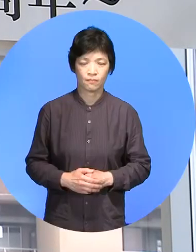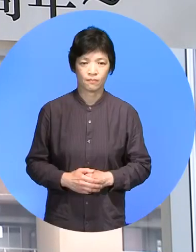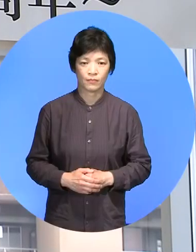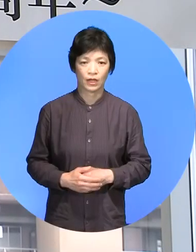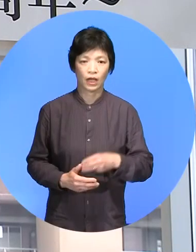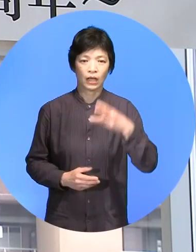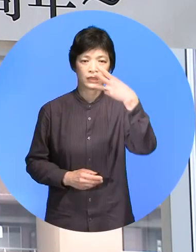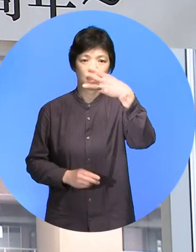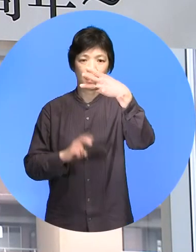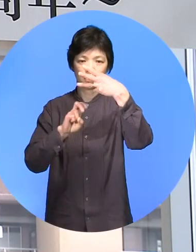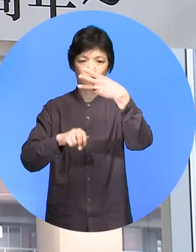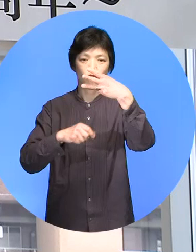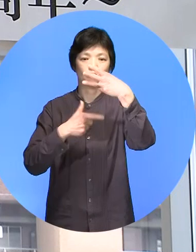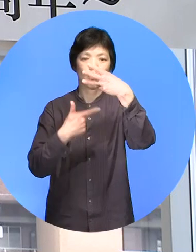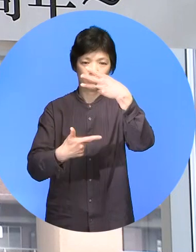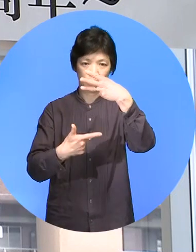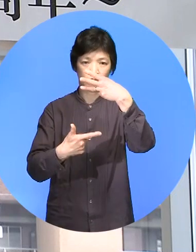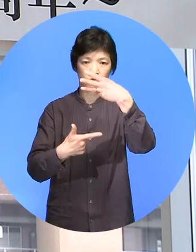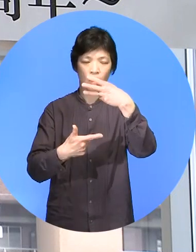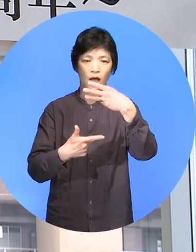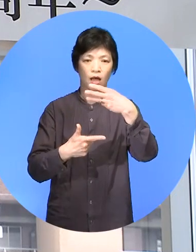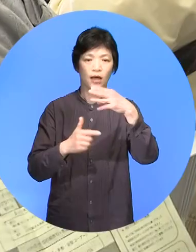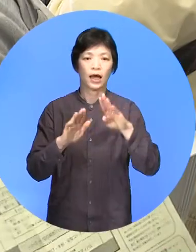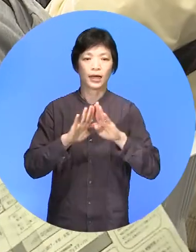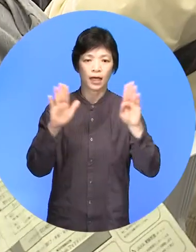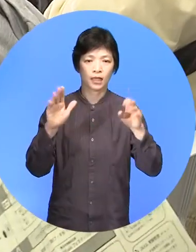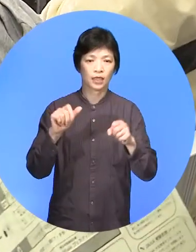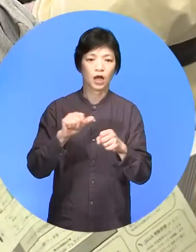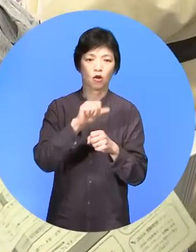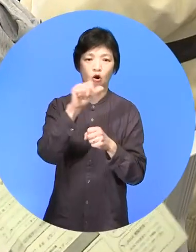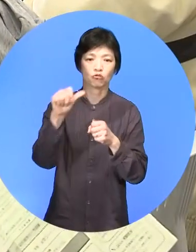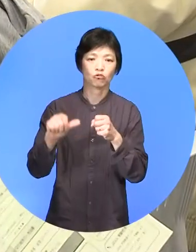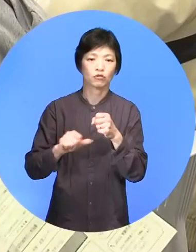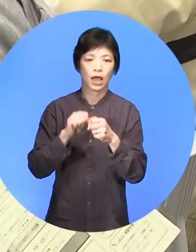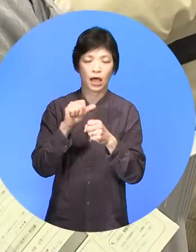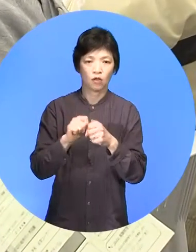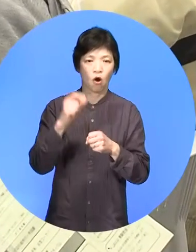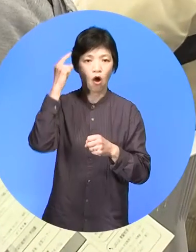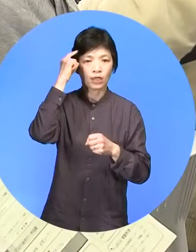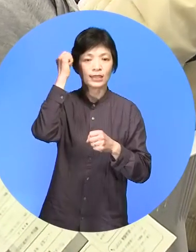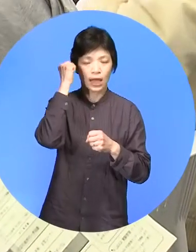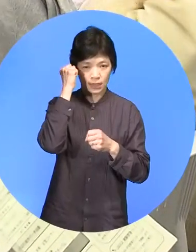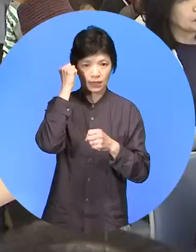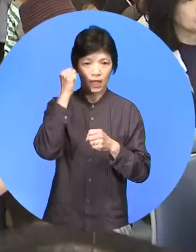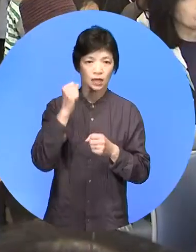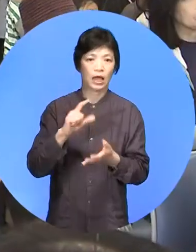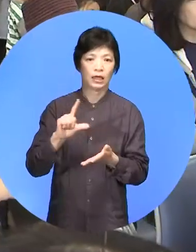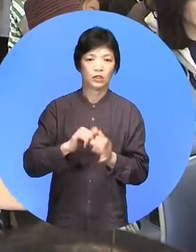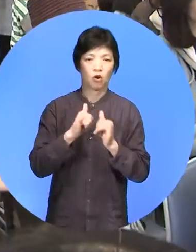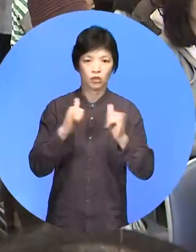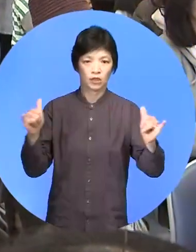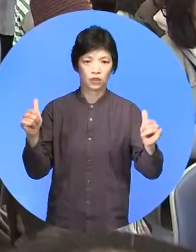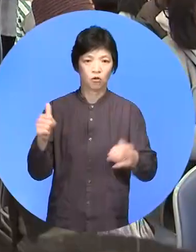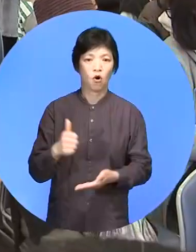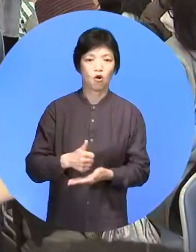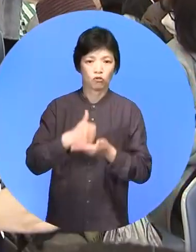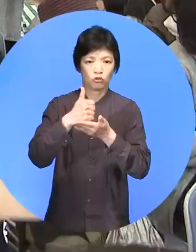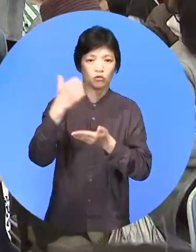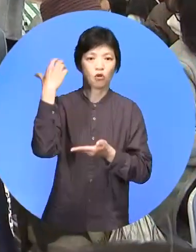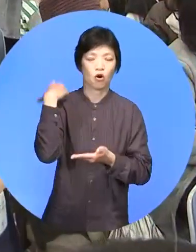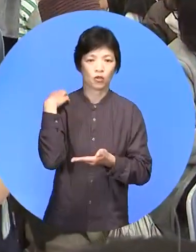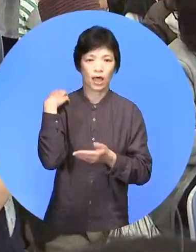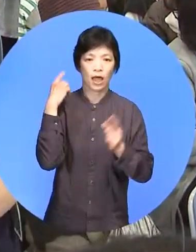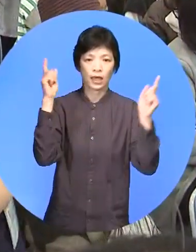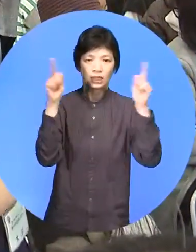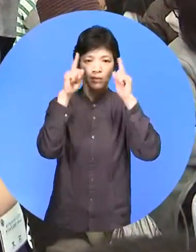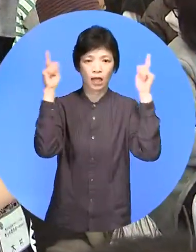3月26日には開館5周年を記念して、利用者たちの主導で開館5周年記念イベントが開催